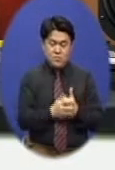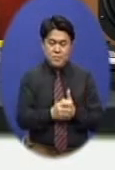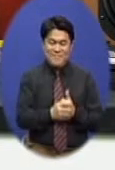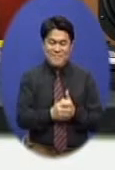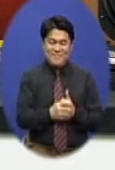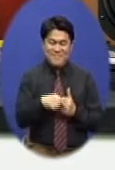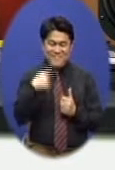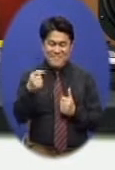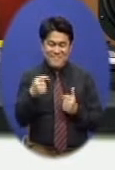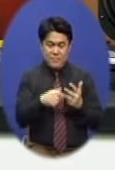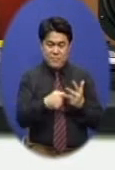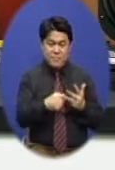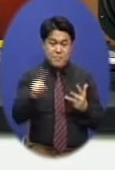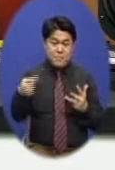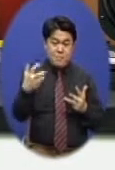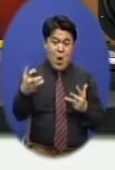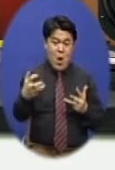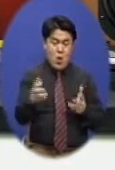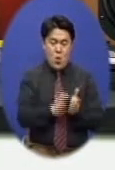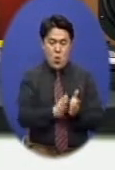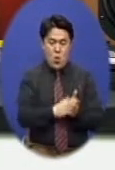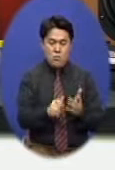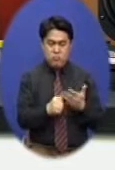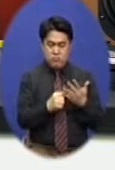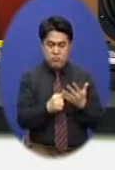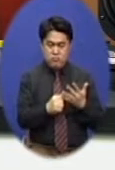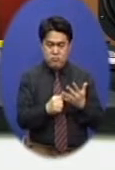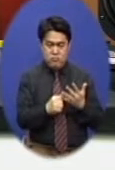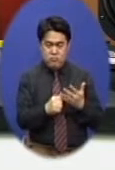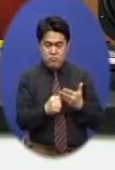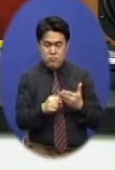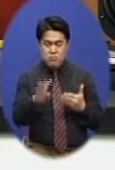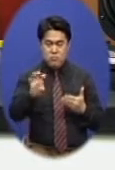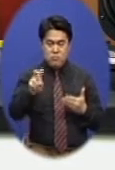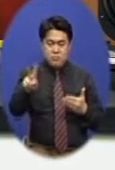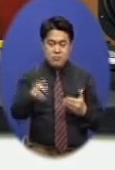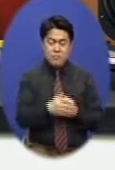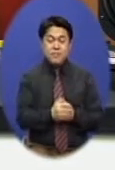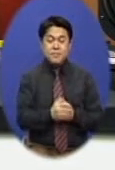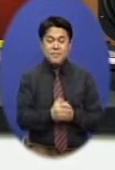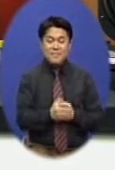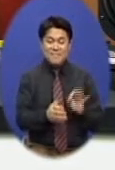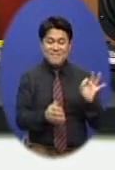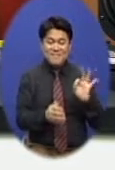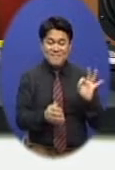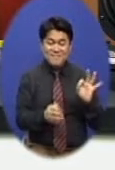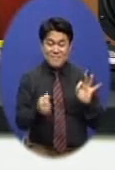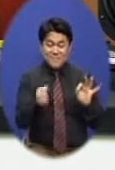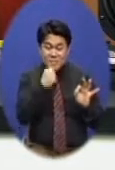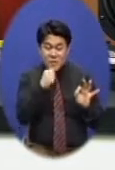네, 계속해서 8번은요. 180표. 9번입니다. 42표군요. 네, 마지막